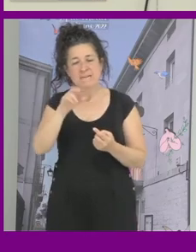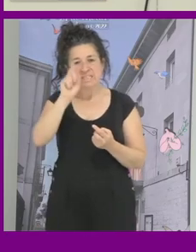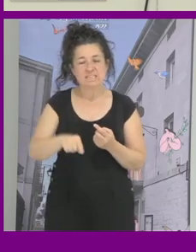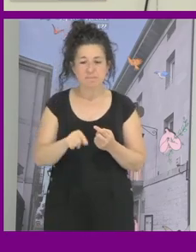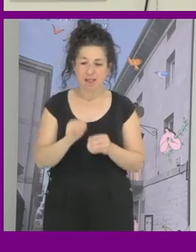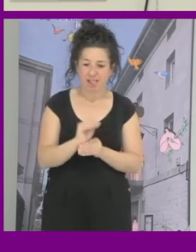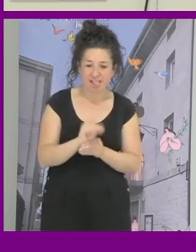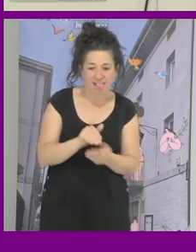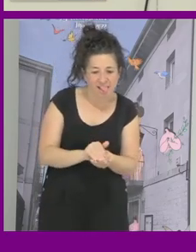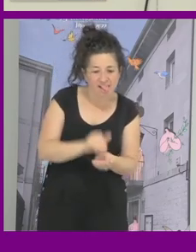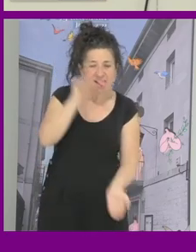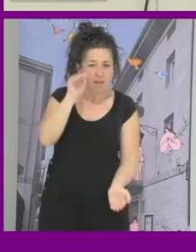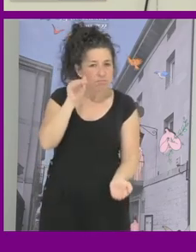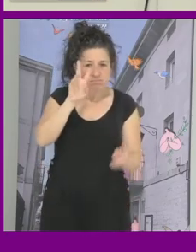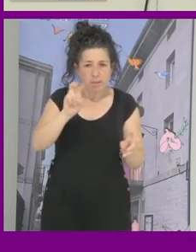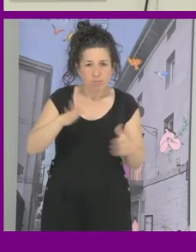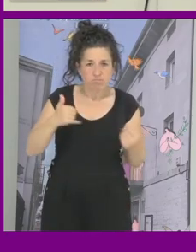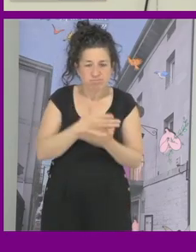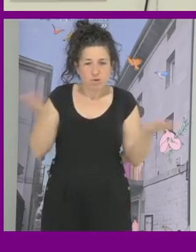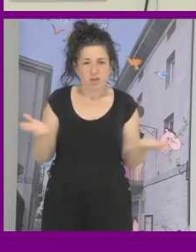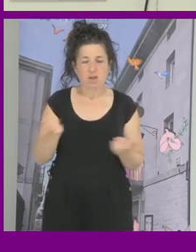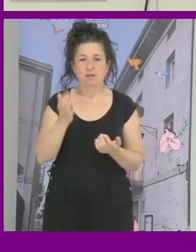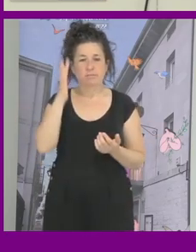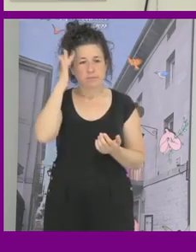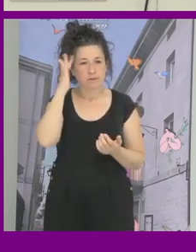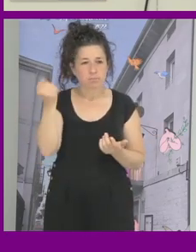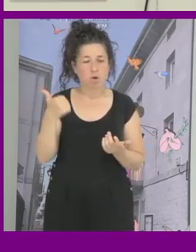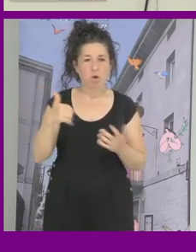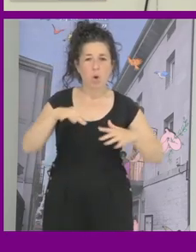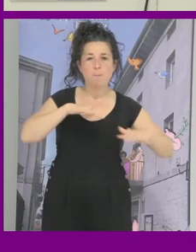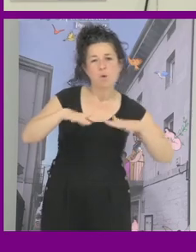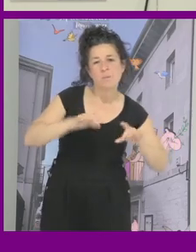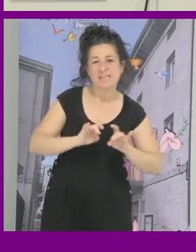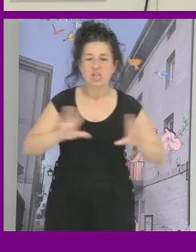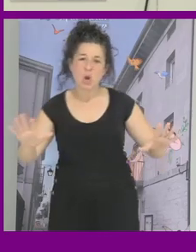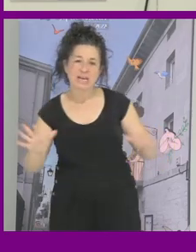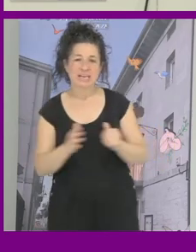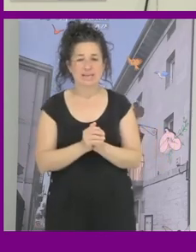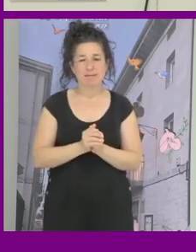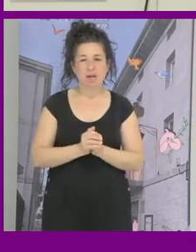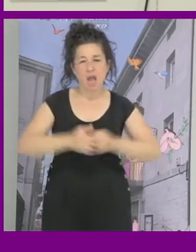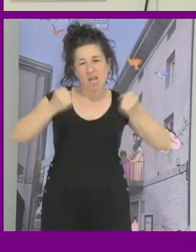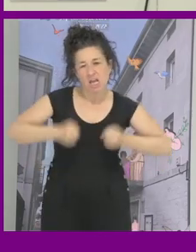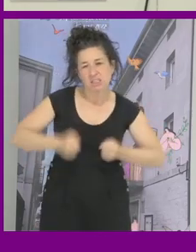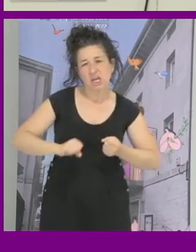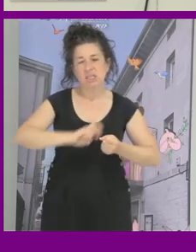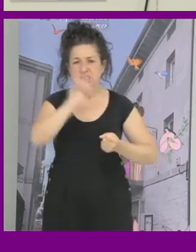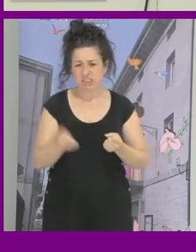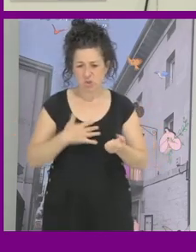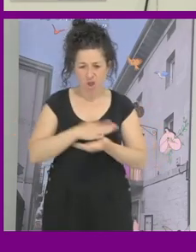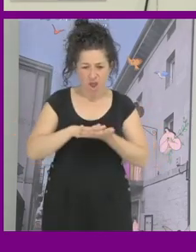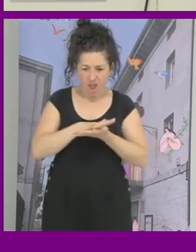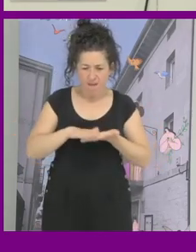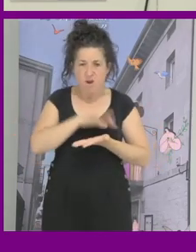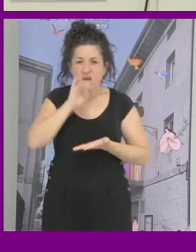askuntzari buruzko edozein gauza, ez? Azkenean, ez dakit, mugimendu librea edo kasketak, rabietak, norekin hitz egiten dut hau, beti